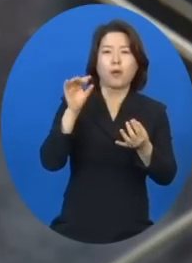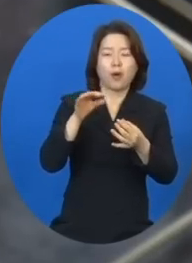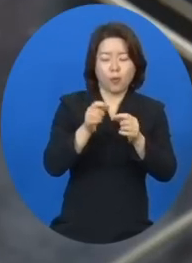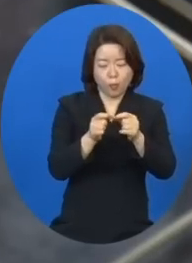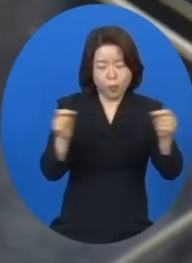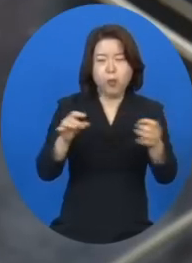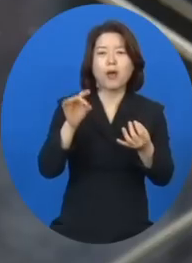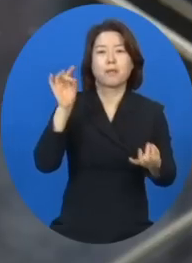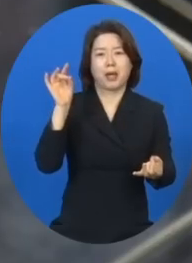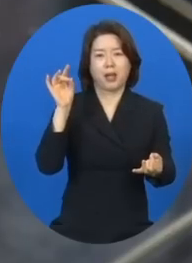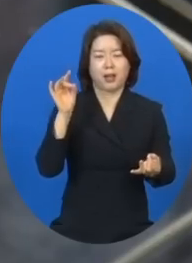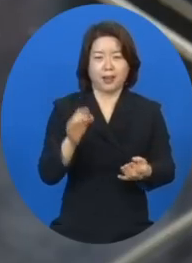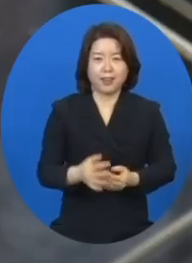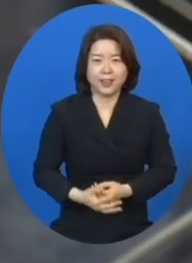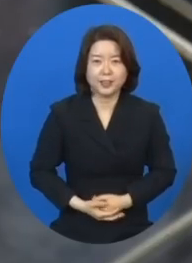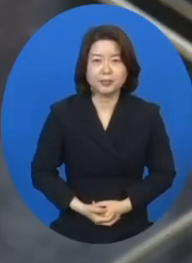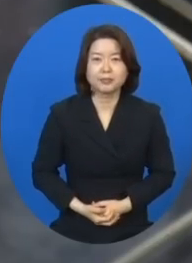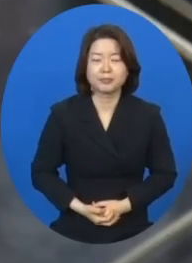납니다.